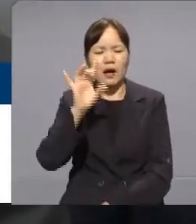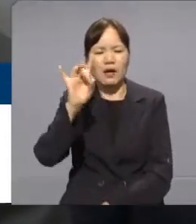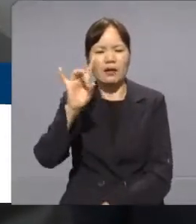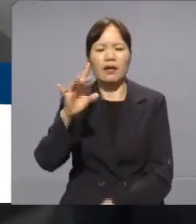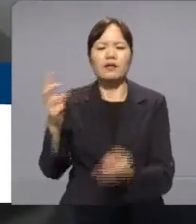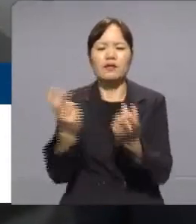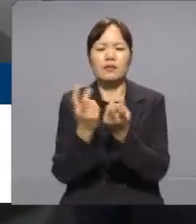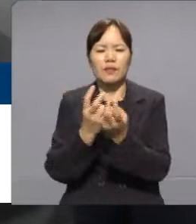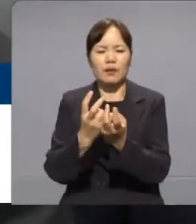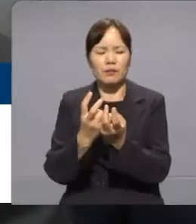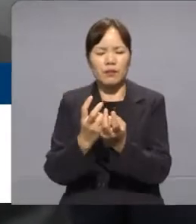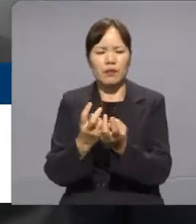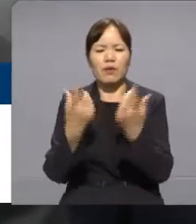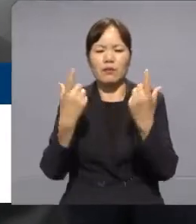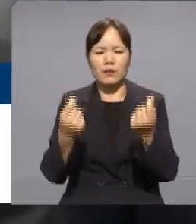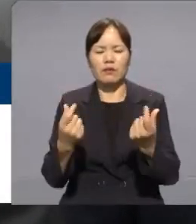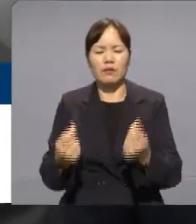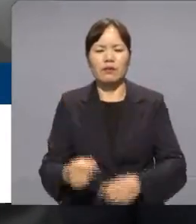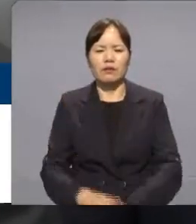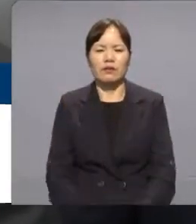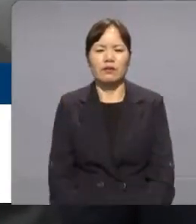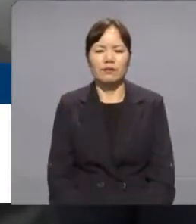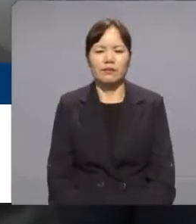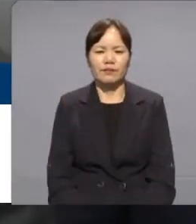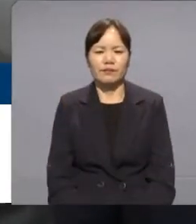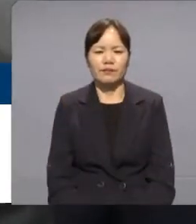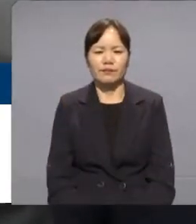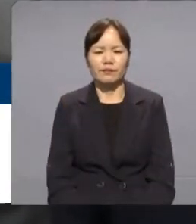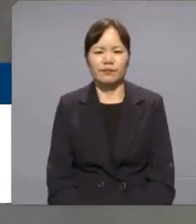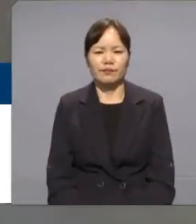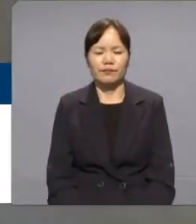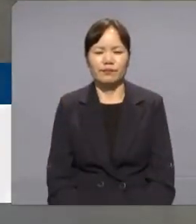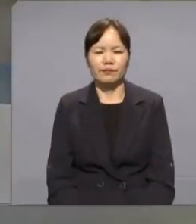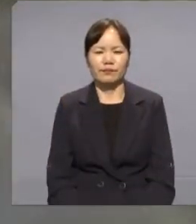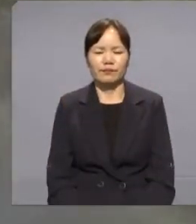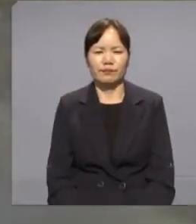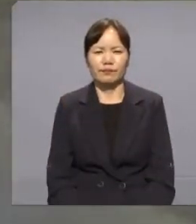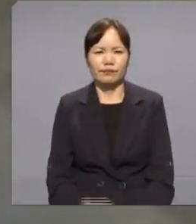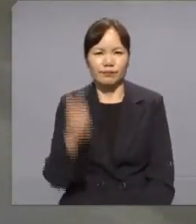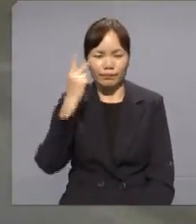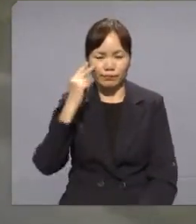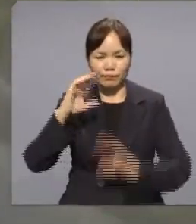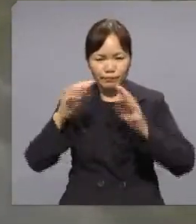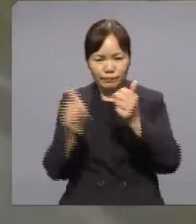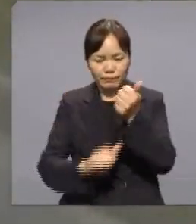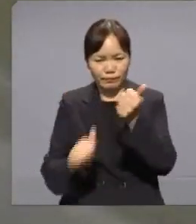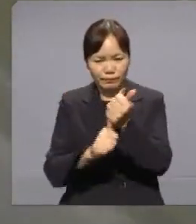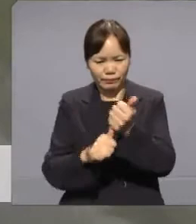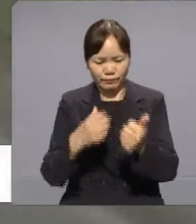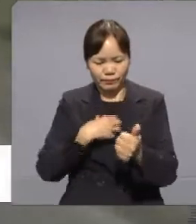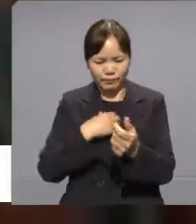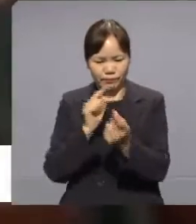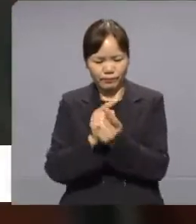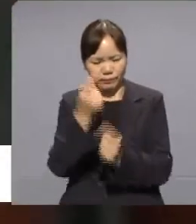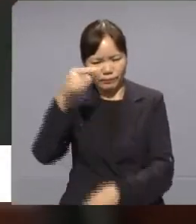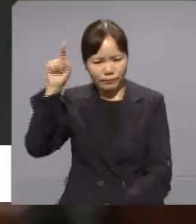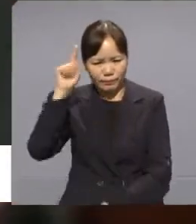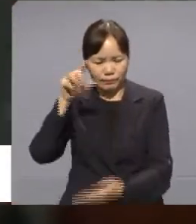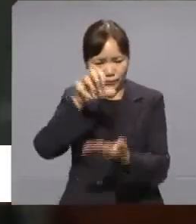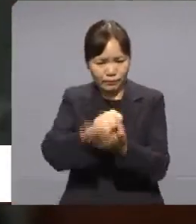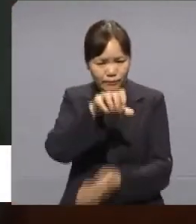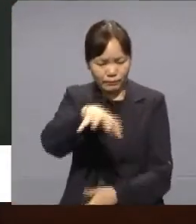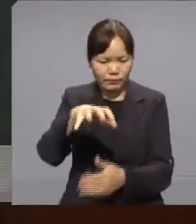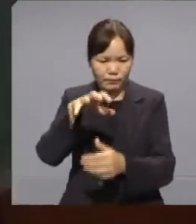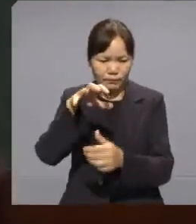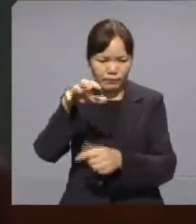To try to intimidate them into capitulating. 미 국무부도 위기에 몰린 러시아가 점령지